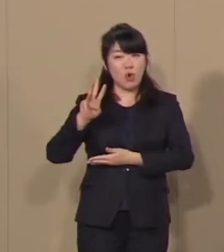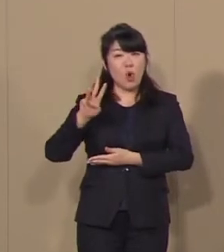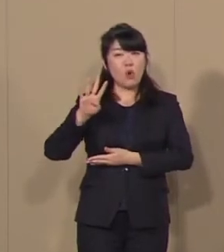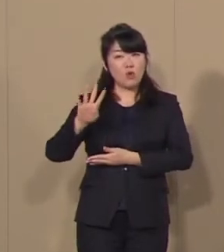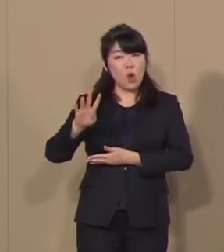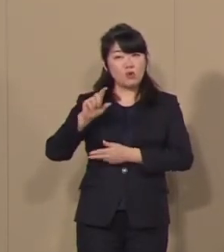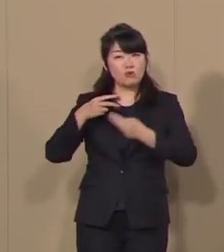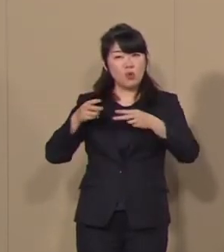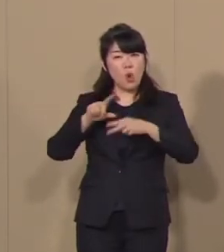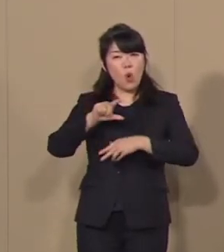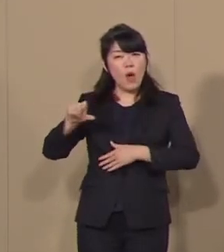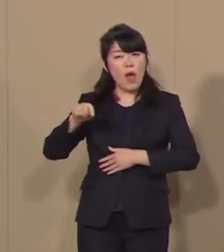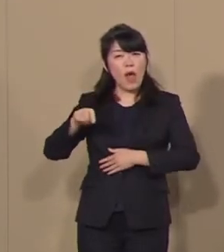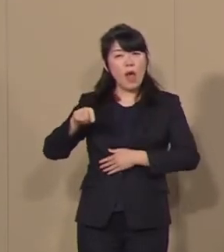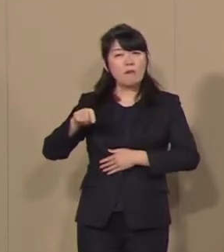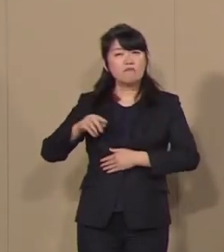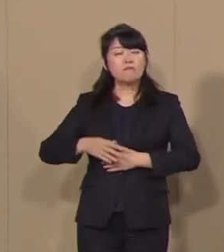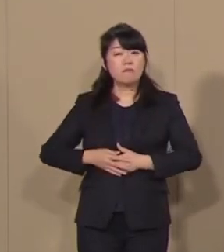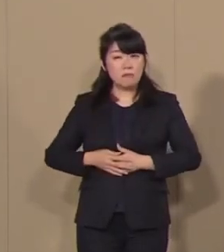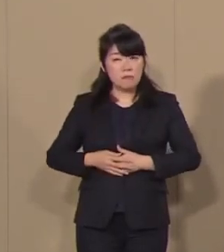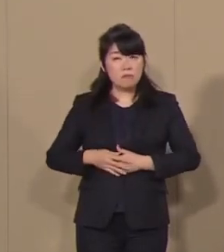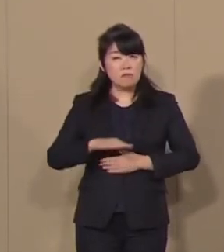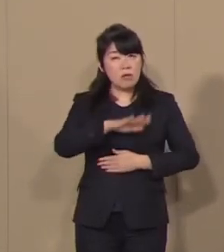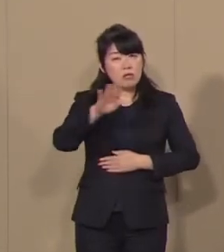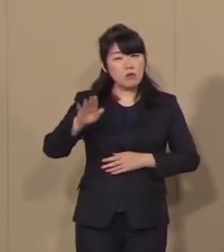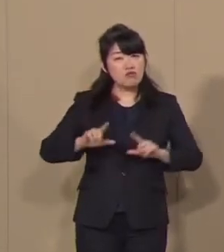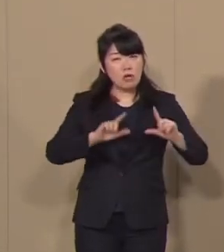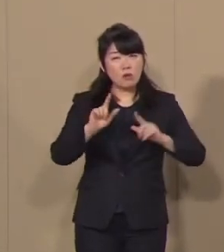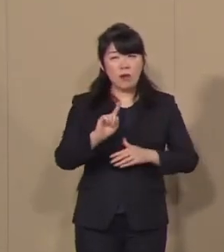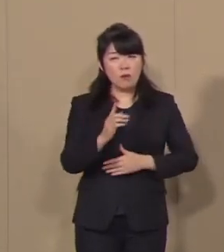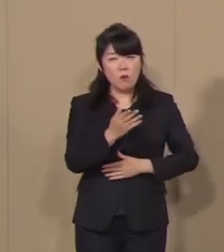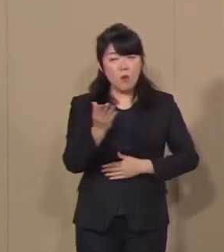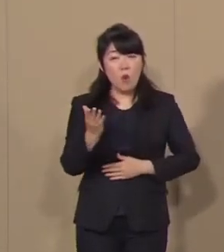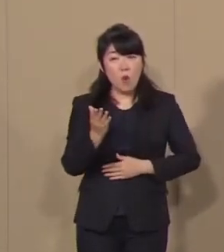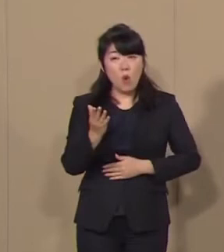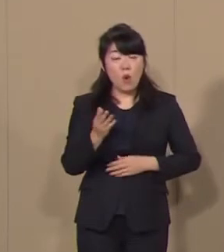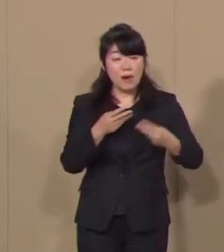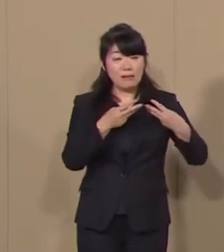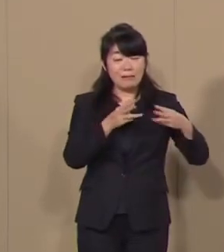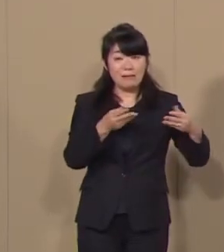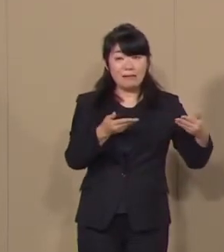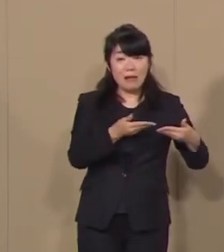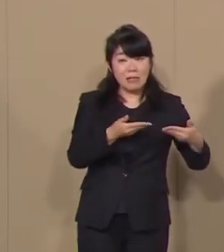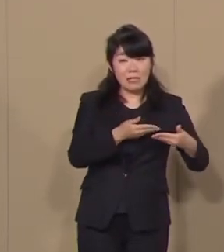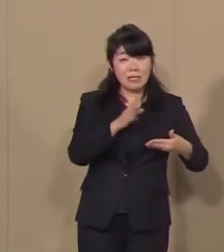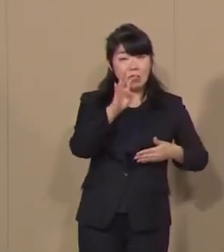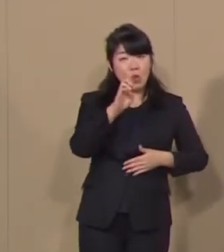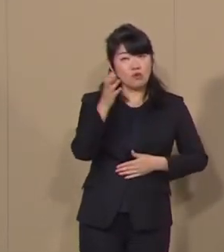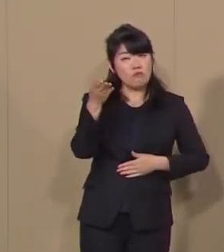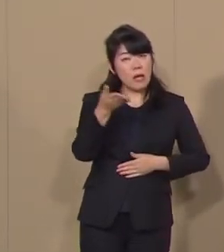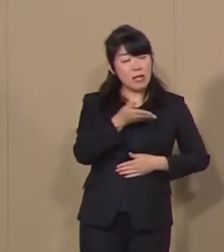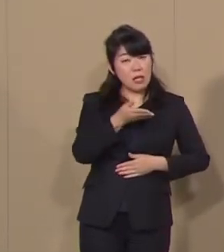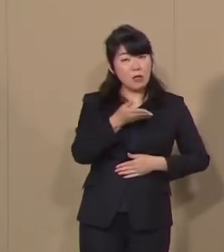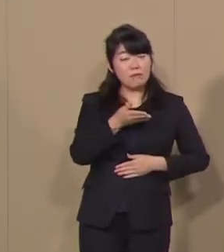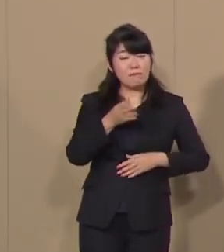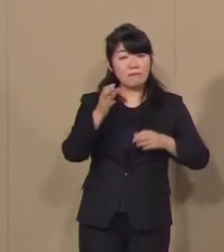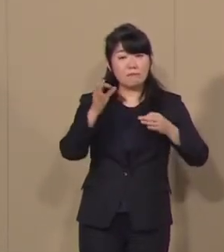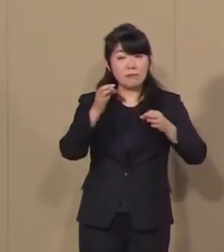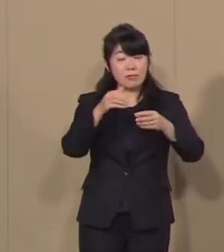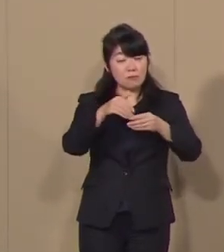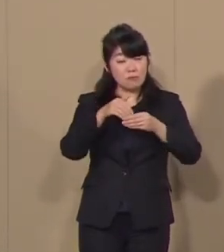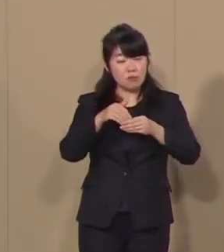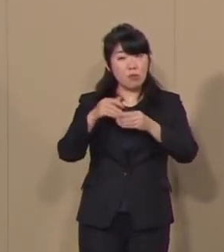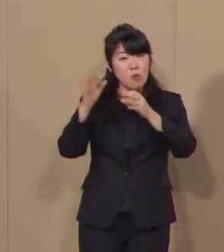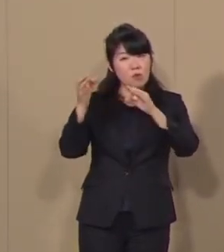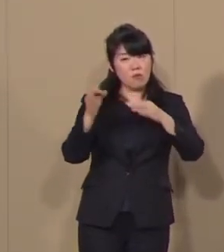しかし皆さんの暮らしはどうですか非正規雇用は4割実施し賃金は下がり続けてい